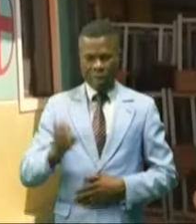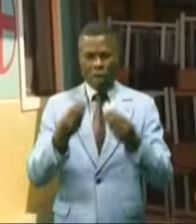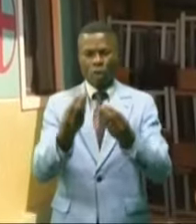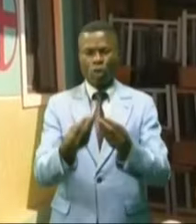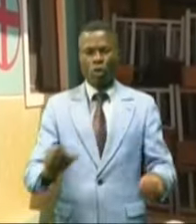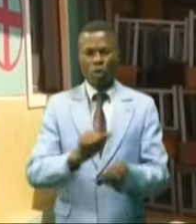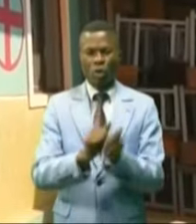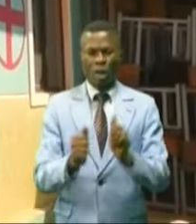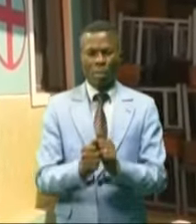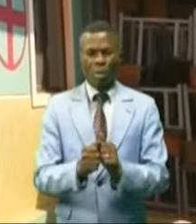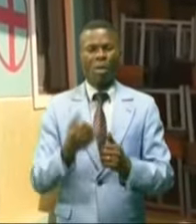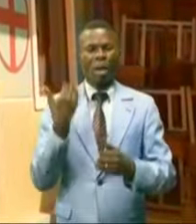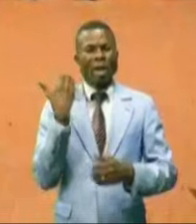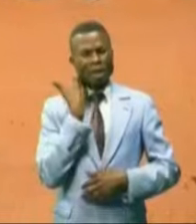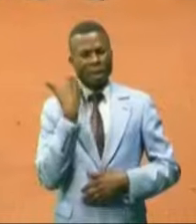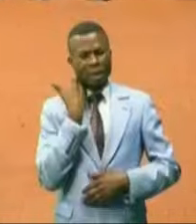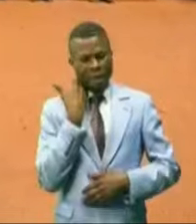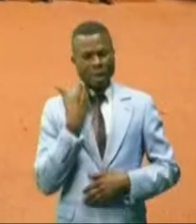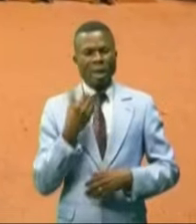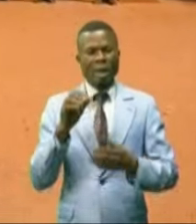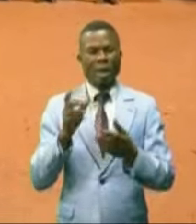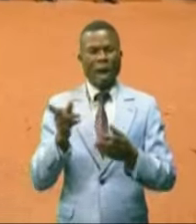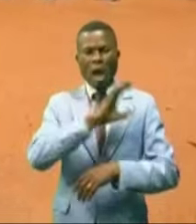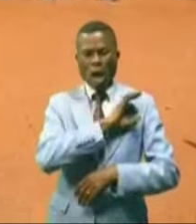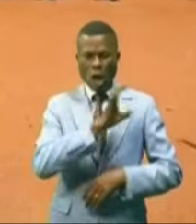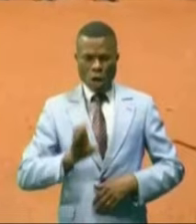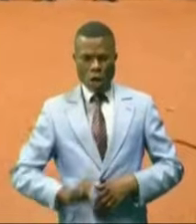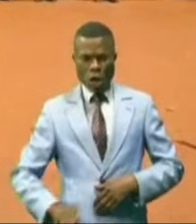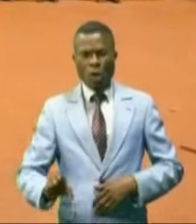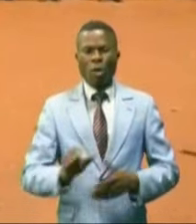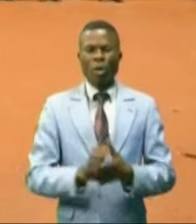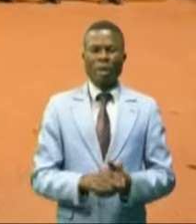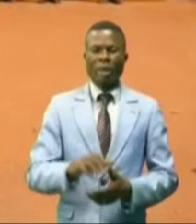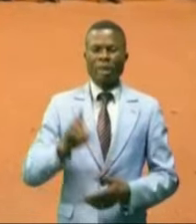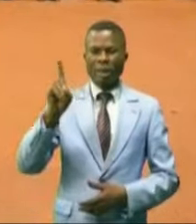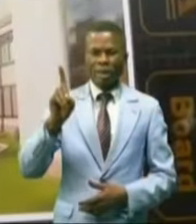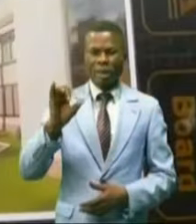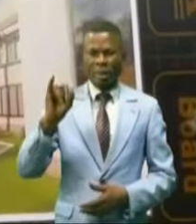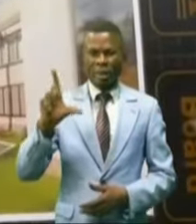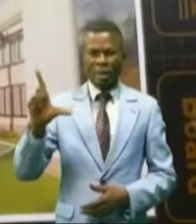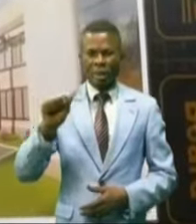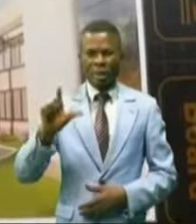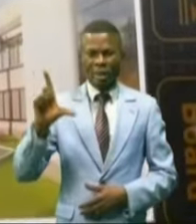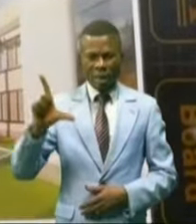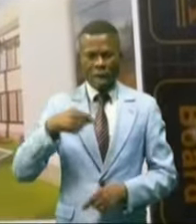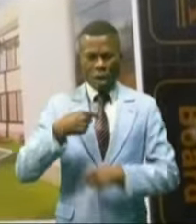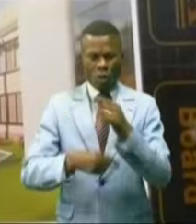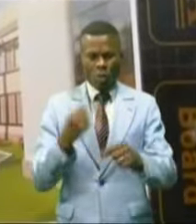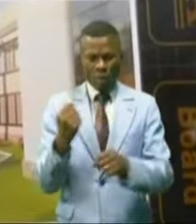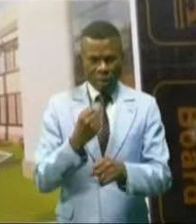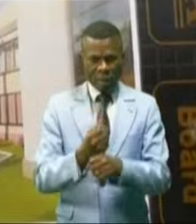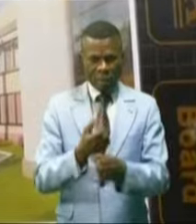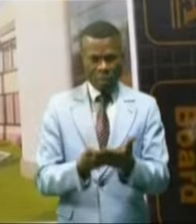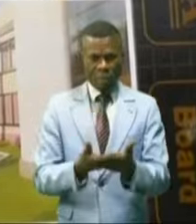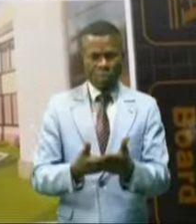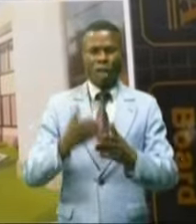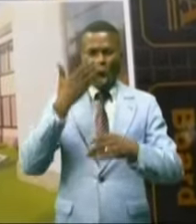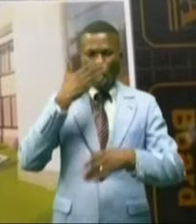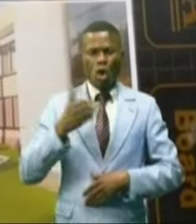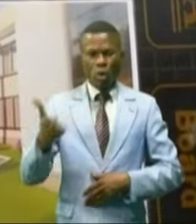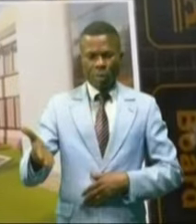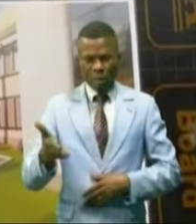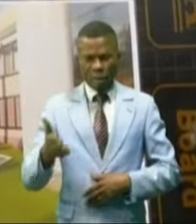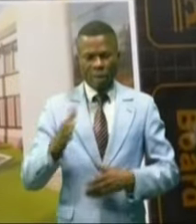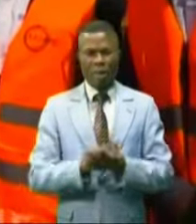quartier Kanina dans la commune de Dilala. Ces jours marquent le début des travaux de construction de ces bâtiments qui va